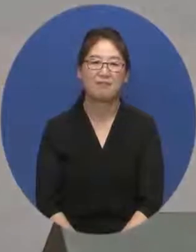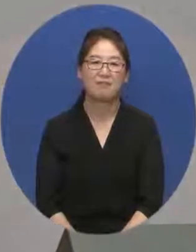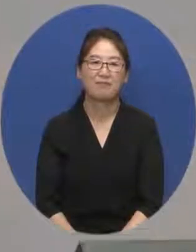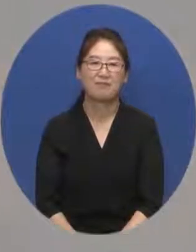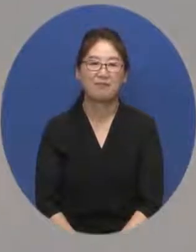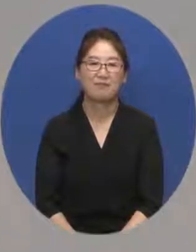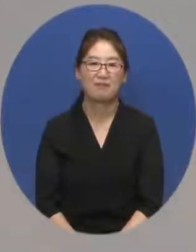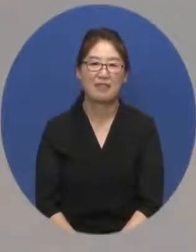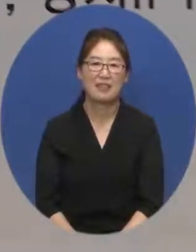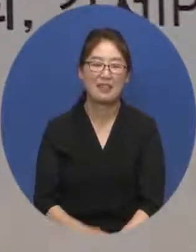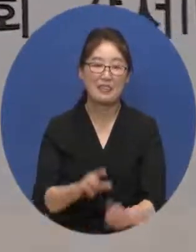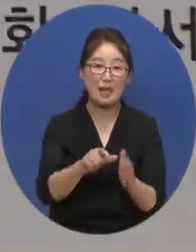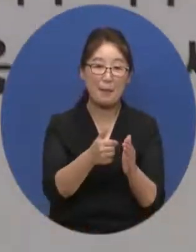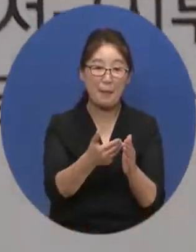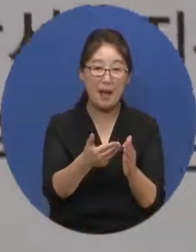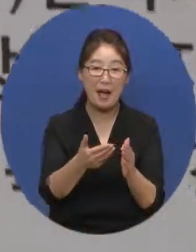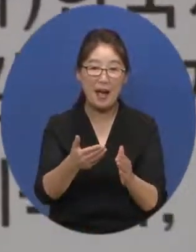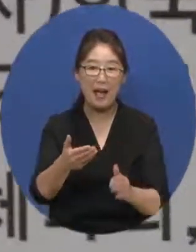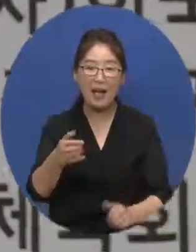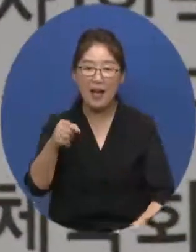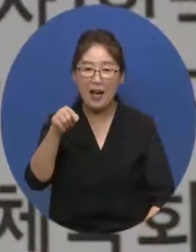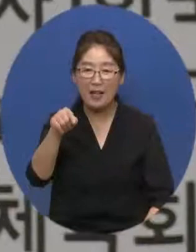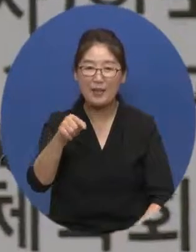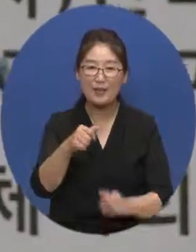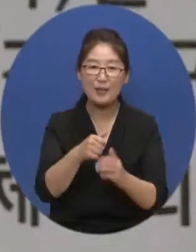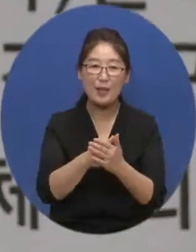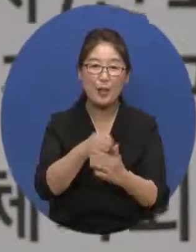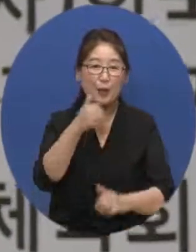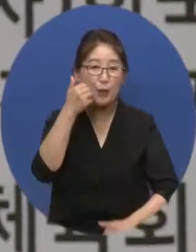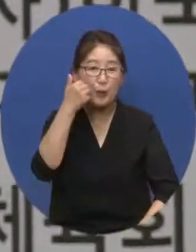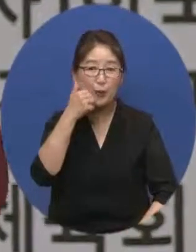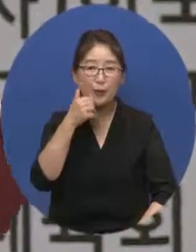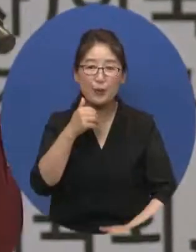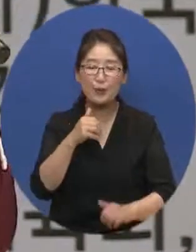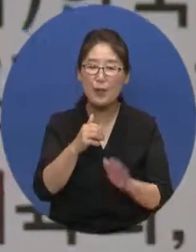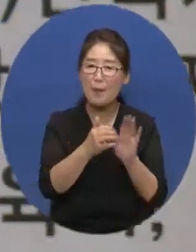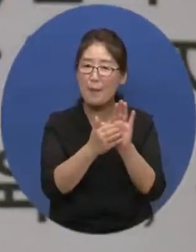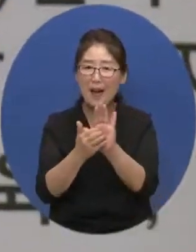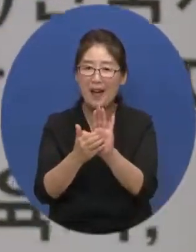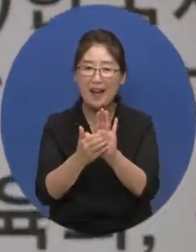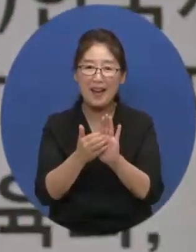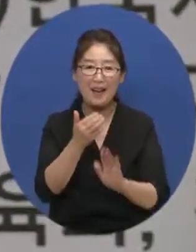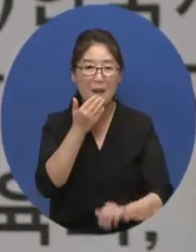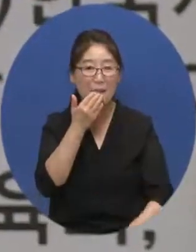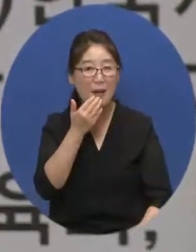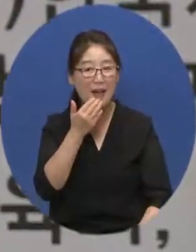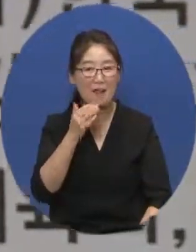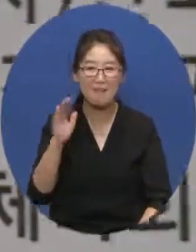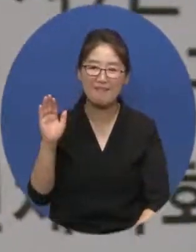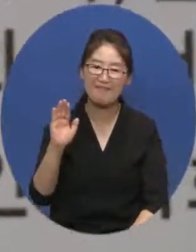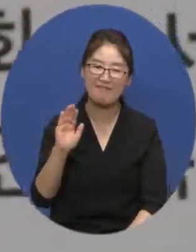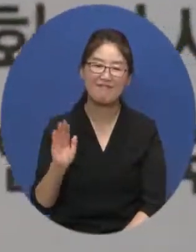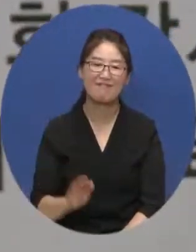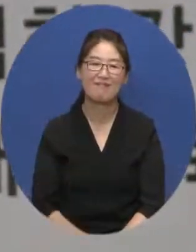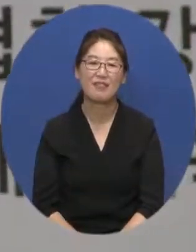가는 세월 그 누가 잡을 수 있나요?